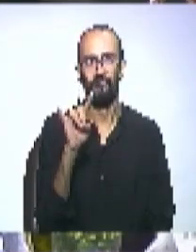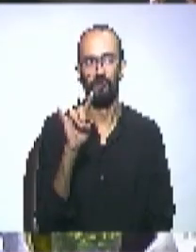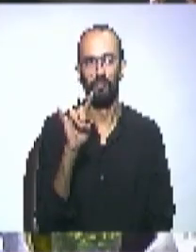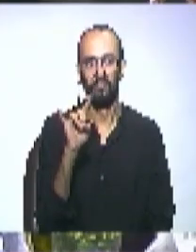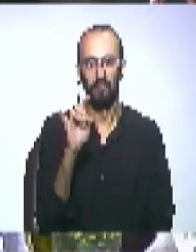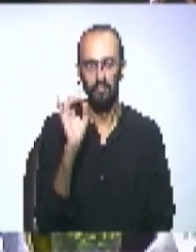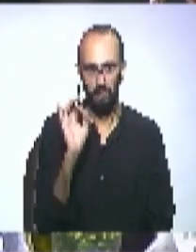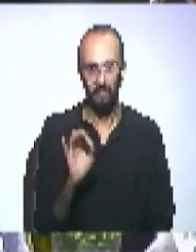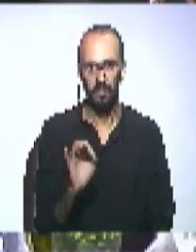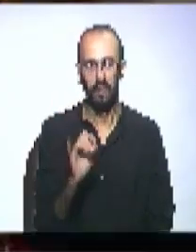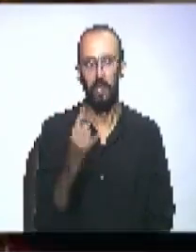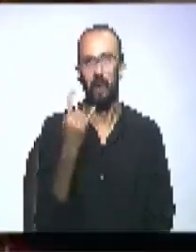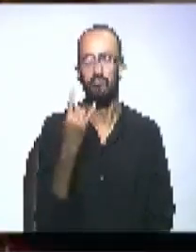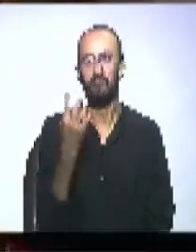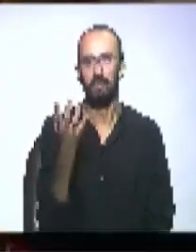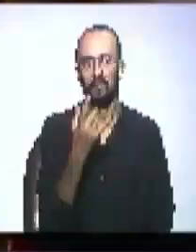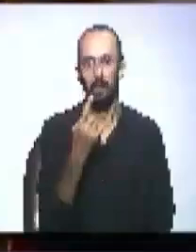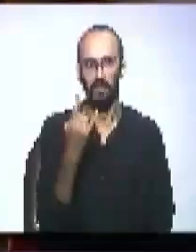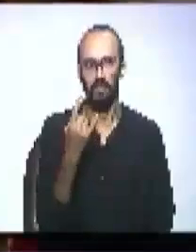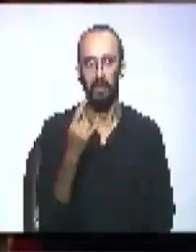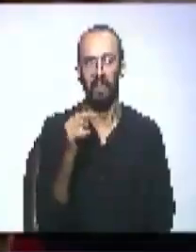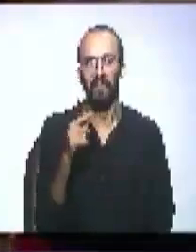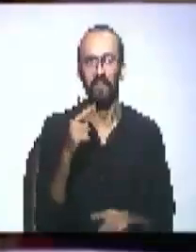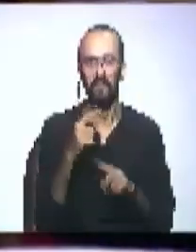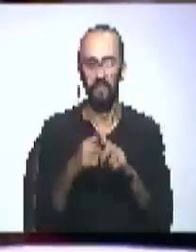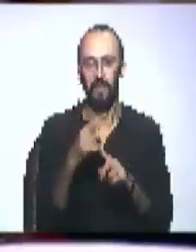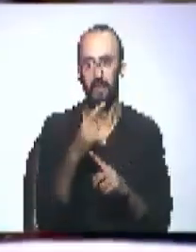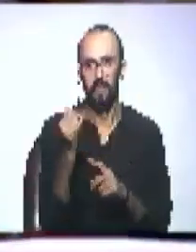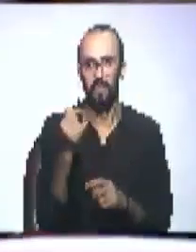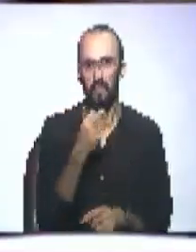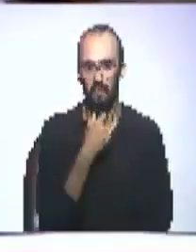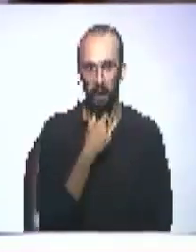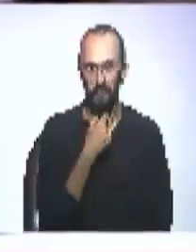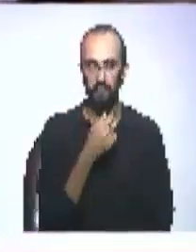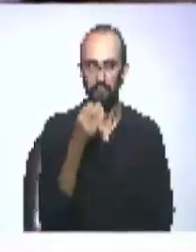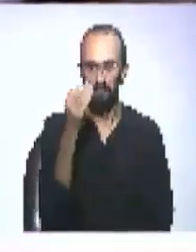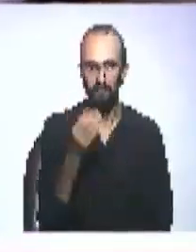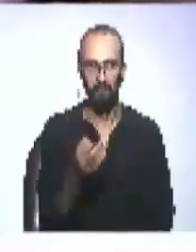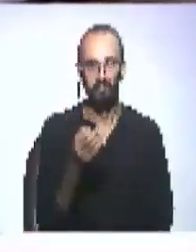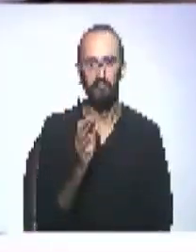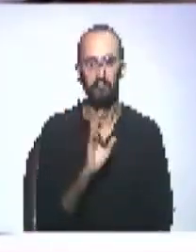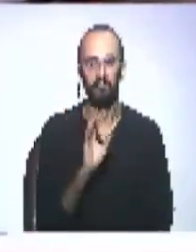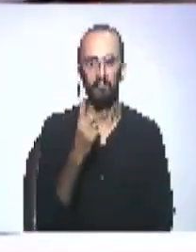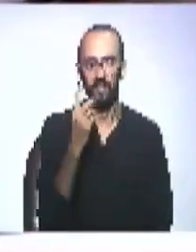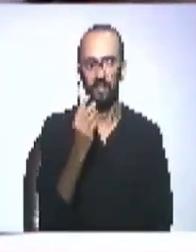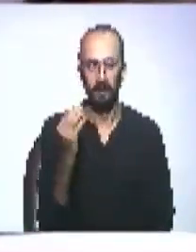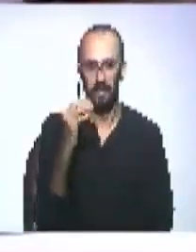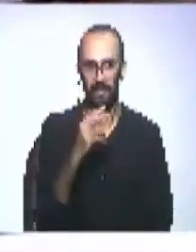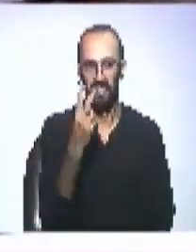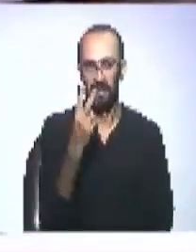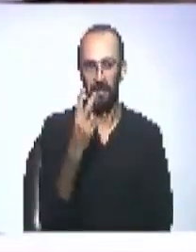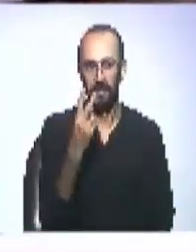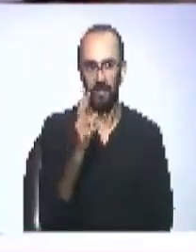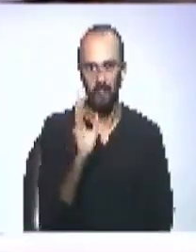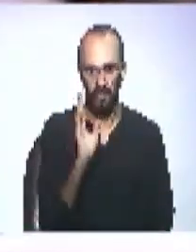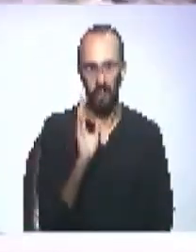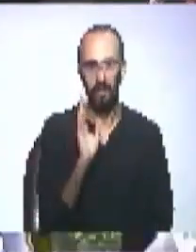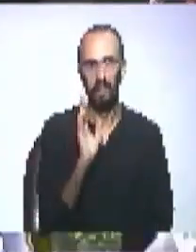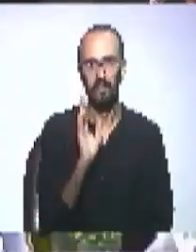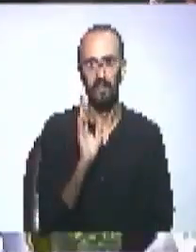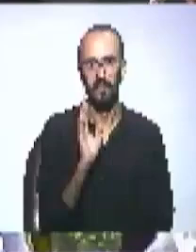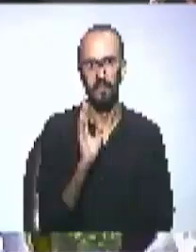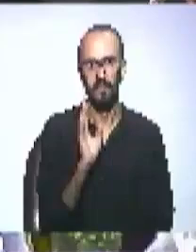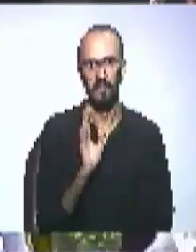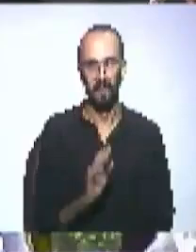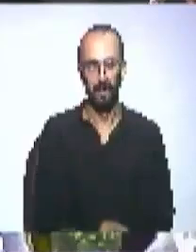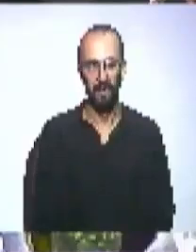زي ما انا قلت عشر وحدات في مية جرام. عشر وحدات في مية جرام، وفي الوحدة الدوبل دي اللي حضرتك احنا